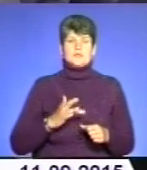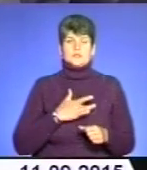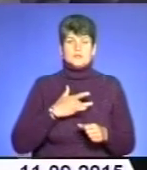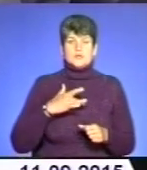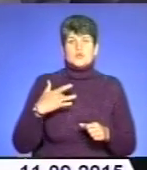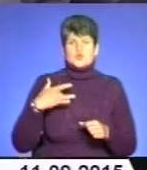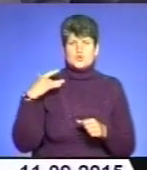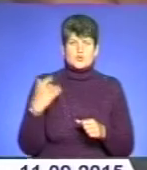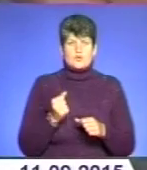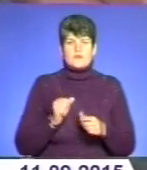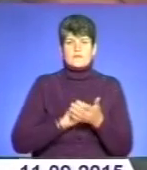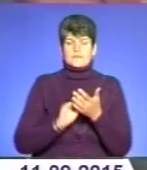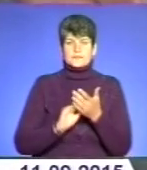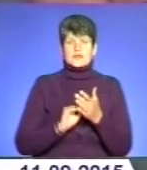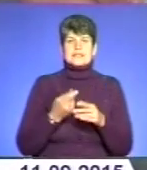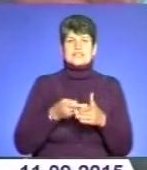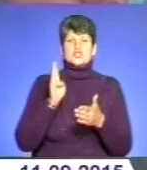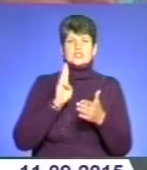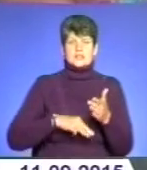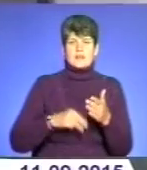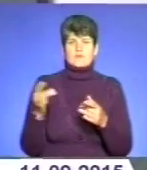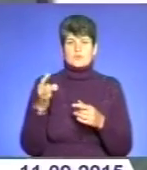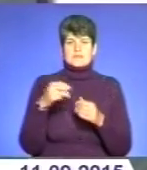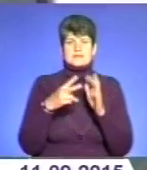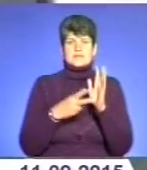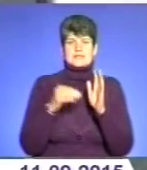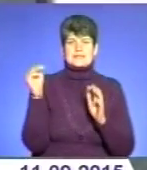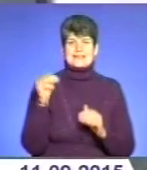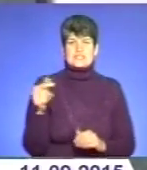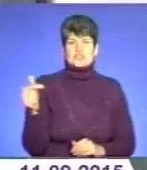вирок? А це штраф у розмірі 17 тисяч гривень.